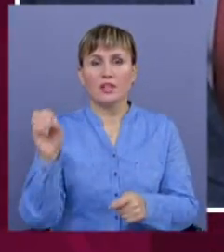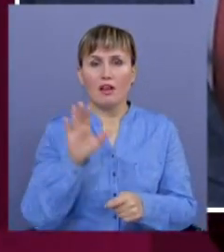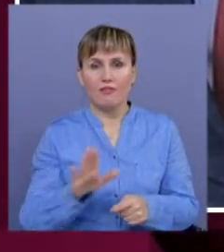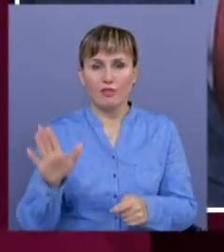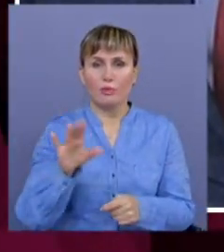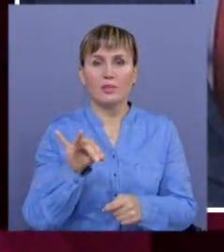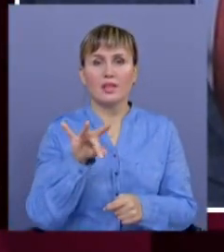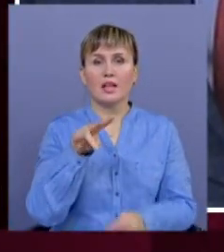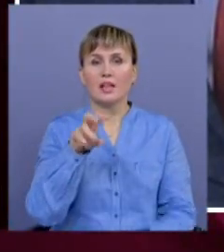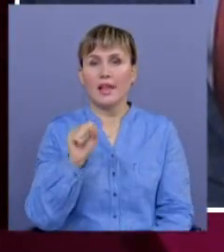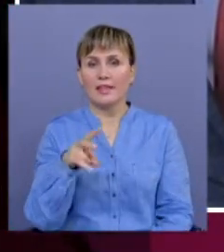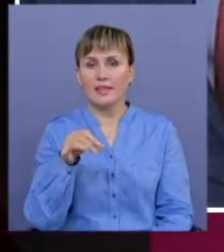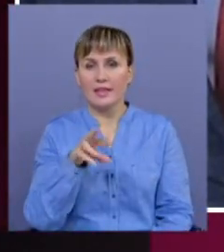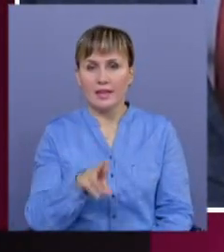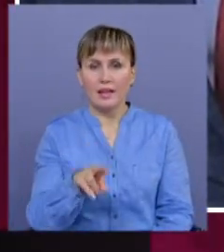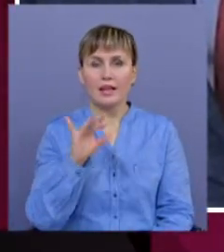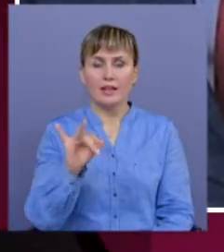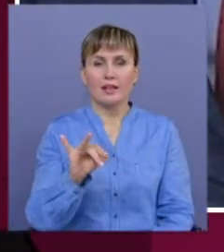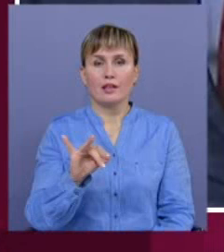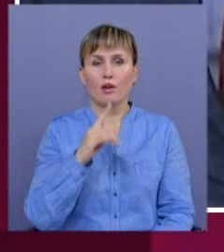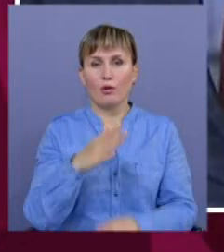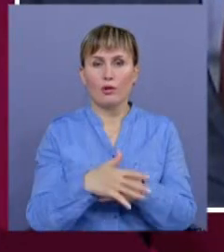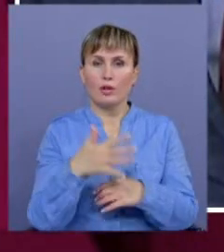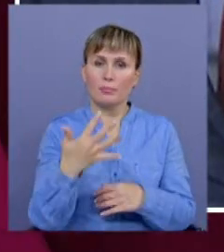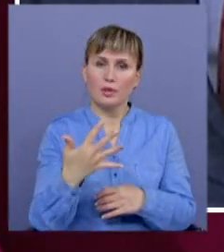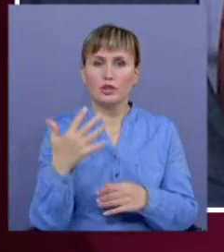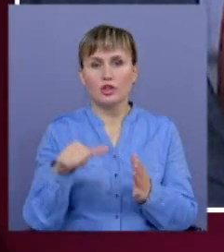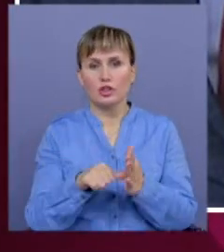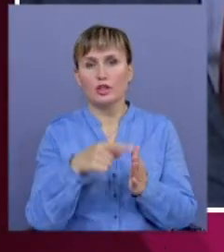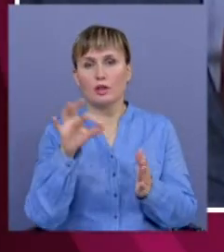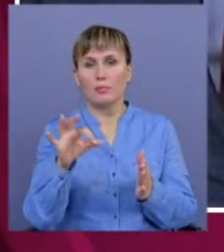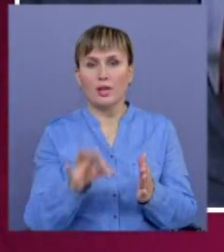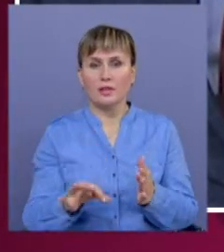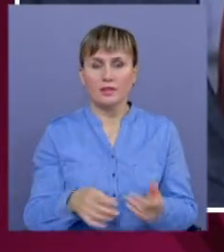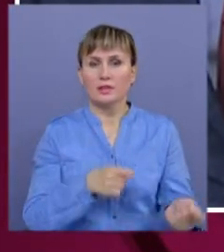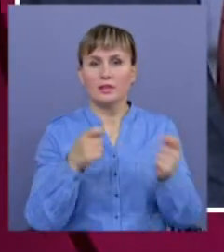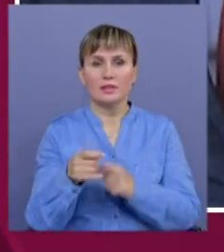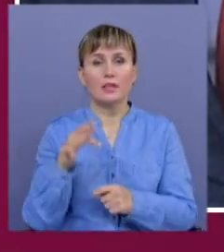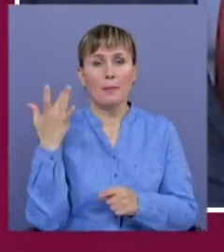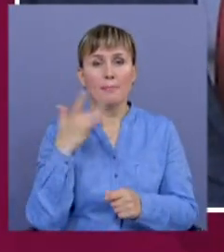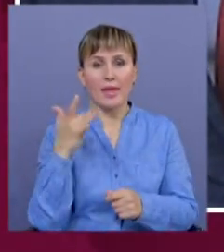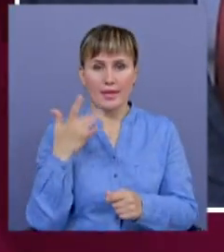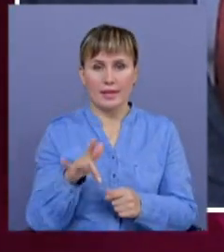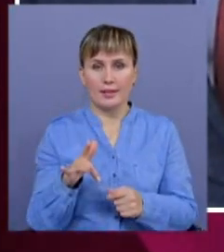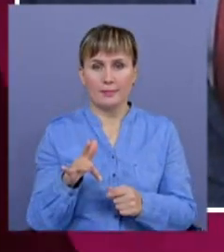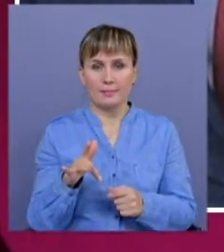есть с Ирландии поставки, и порядка там 5-6% занимает поставка Соединенных Штатов Америки. И,